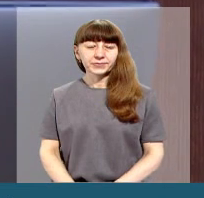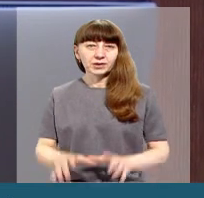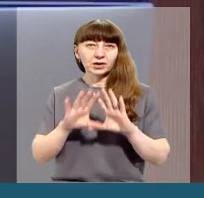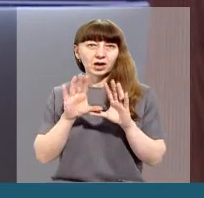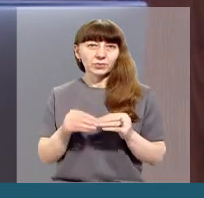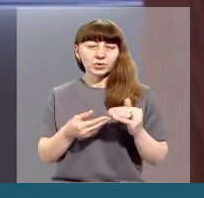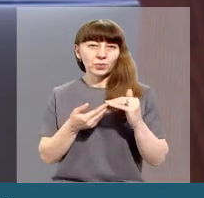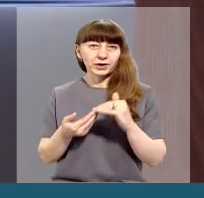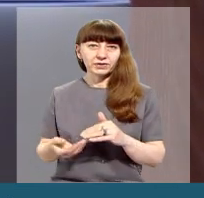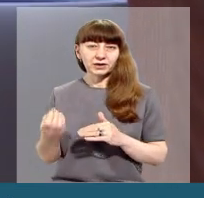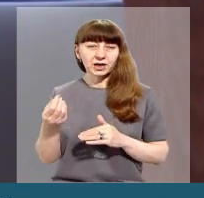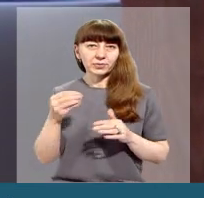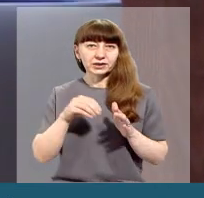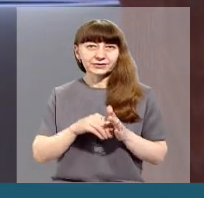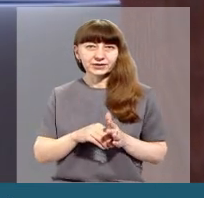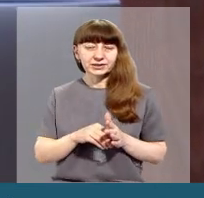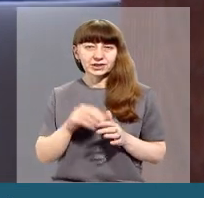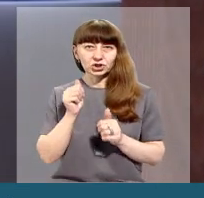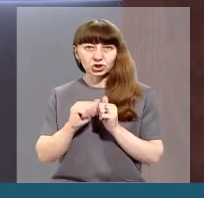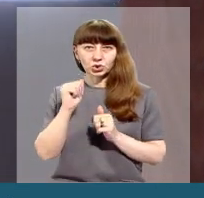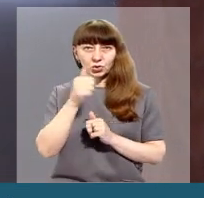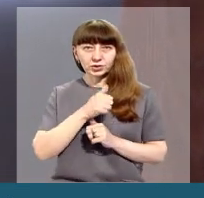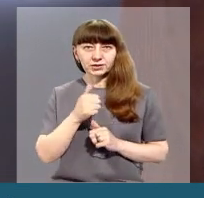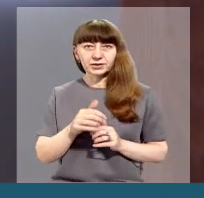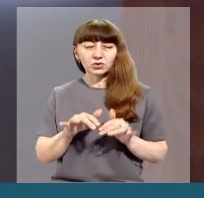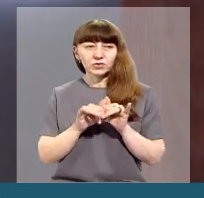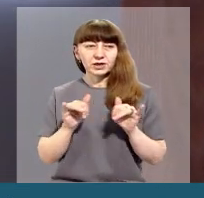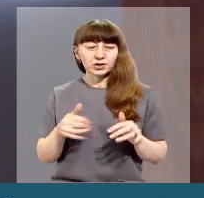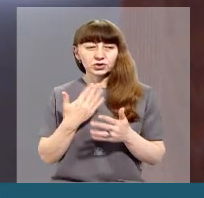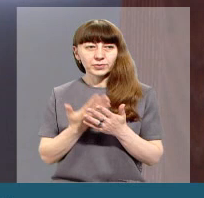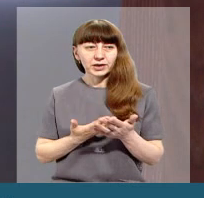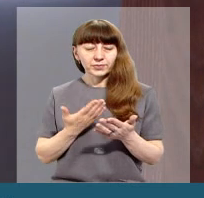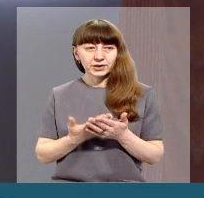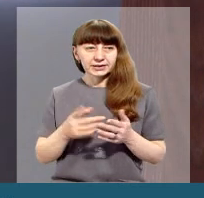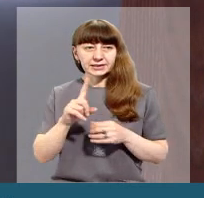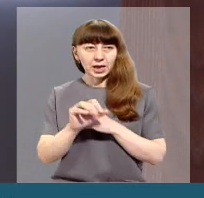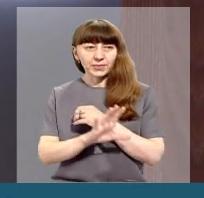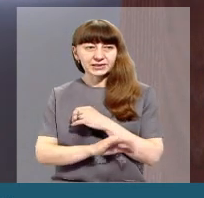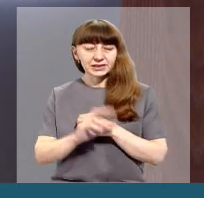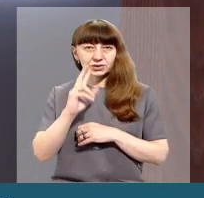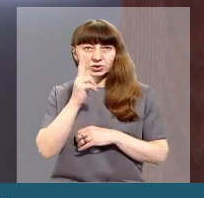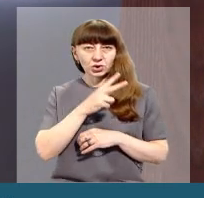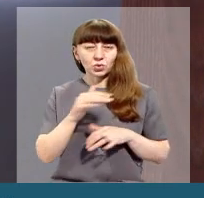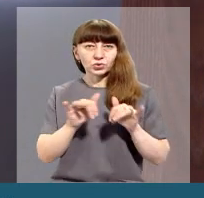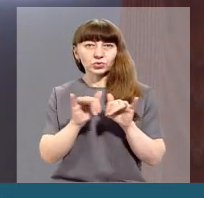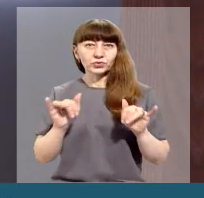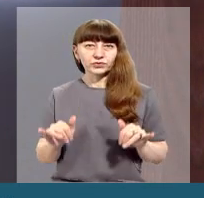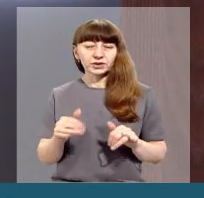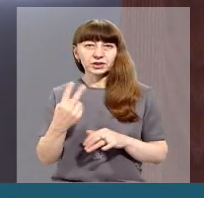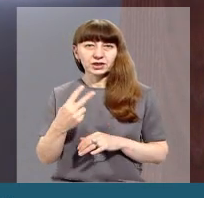Объем привлекаемых инвестиций ежегодно растет. К примеру, за последние 3 года он вырос